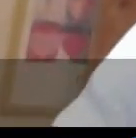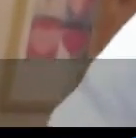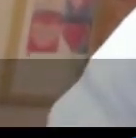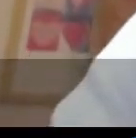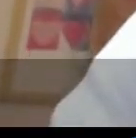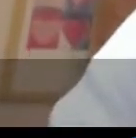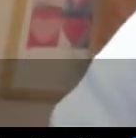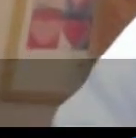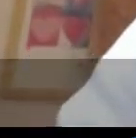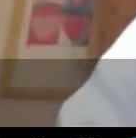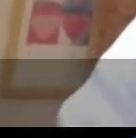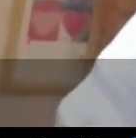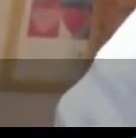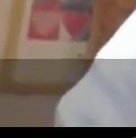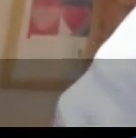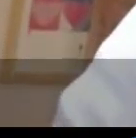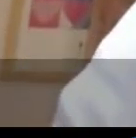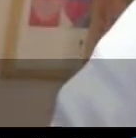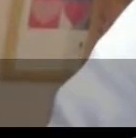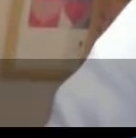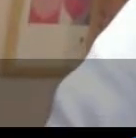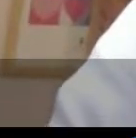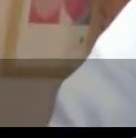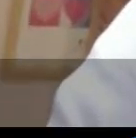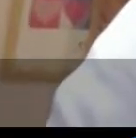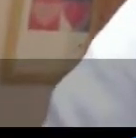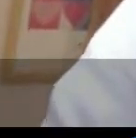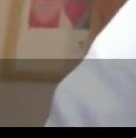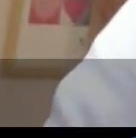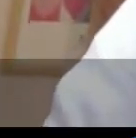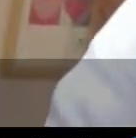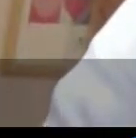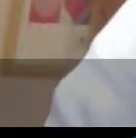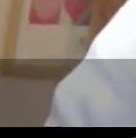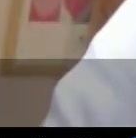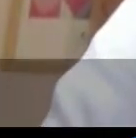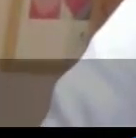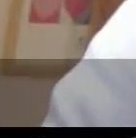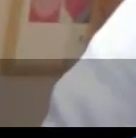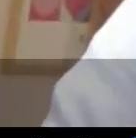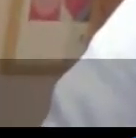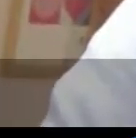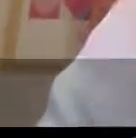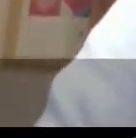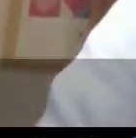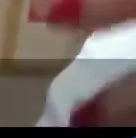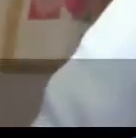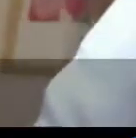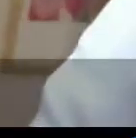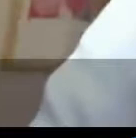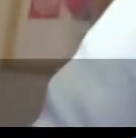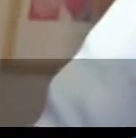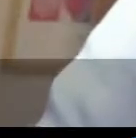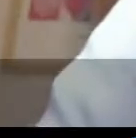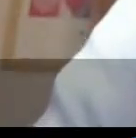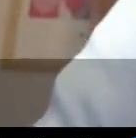ומכונן, יחד עם הרשות לחדשנות במשרד הכלכלה, ולהקים ממש קונסורזיום,